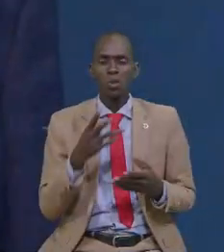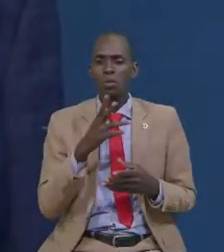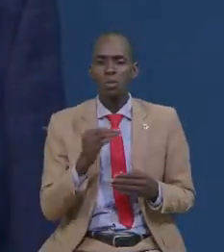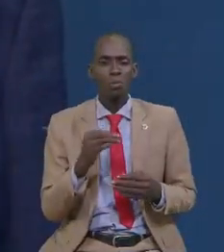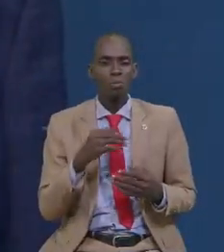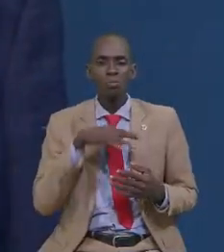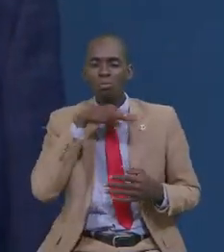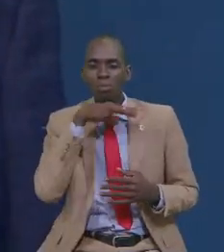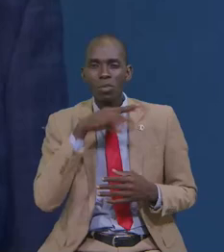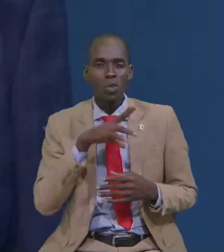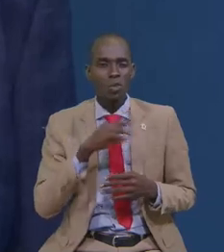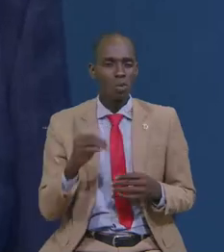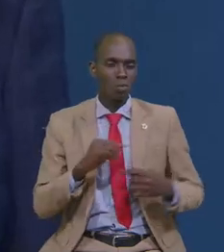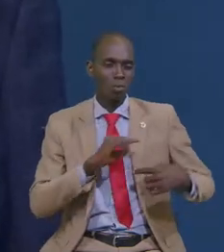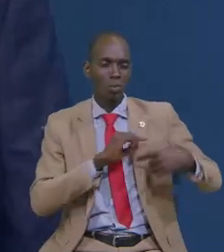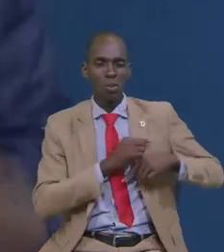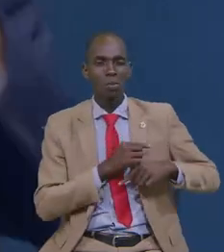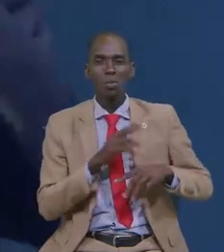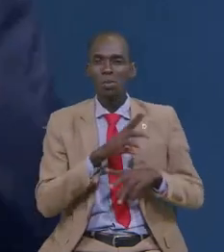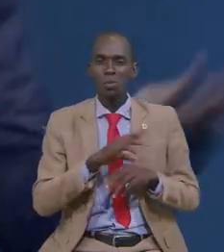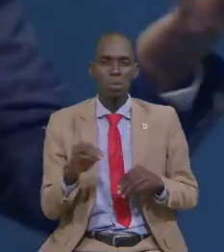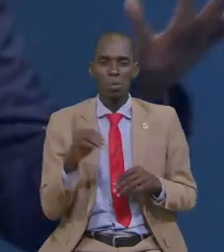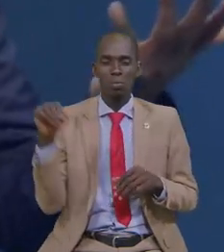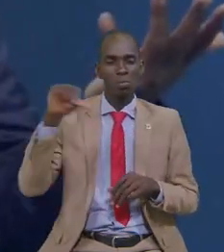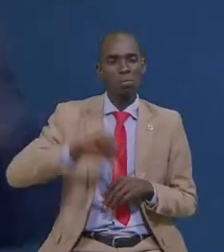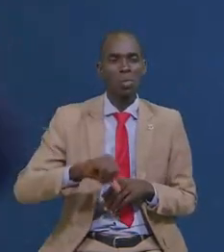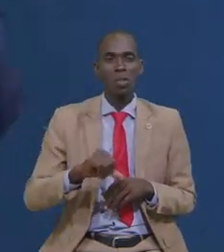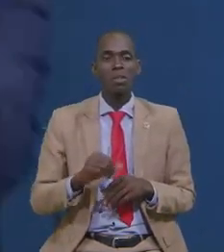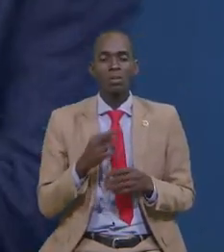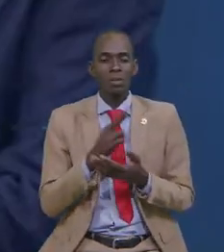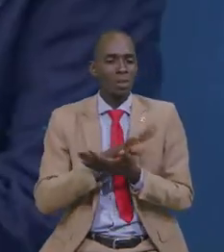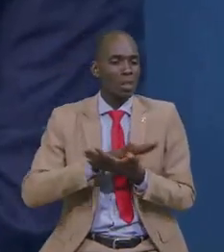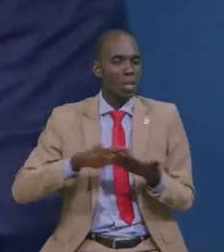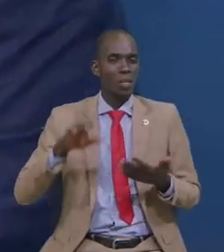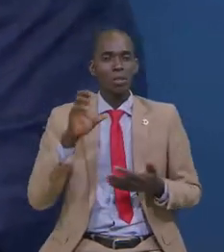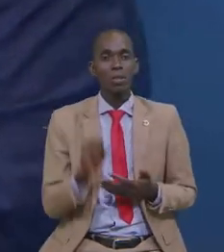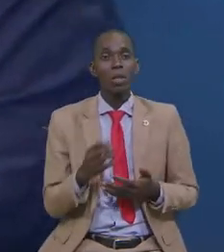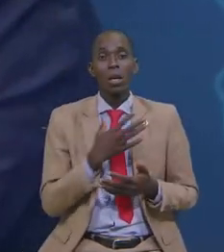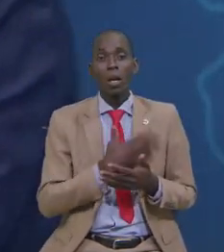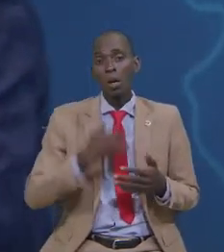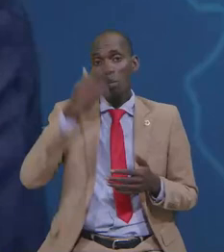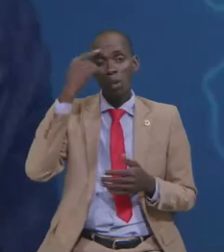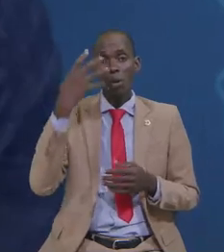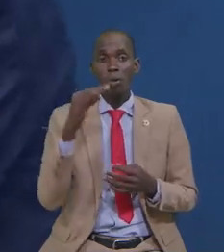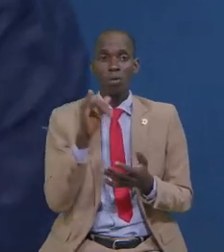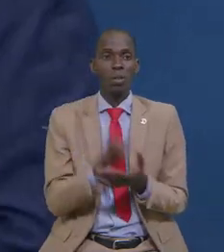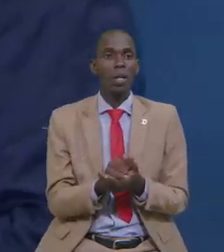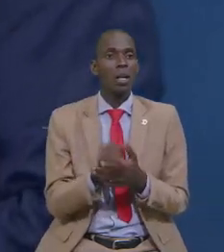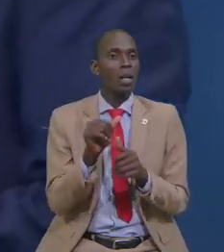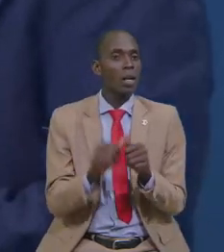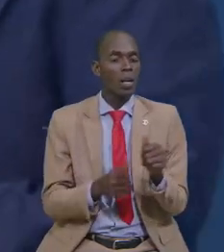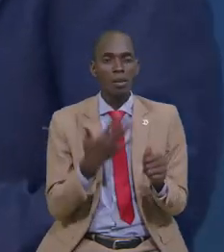sans reproche, sans blâme, sans culpabilité, sans condamnation, juste. Et